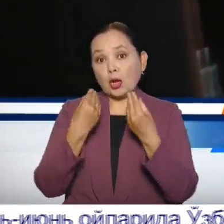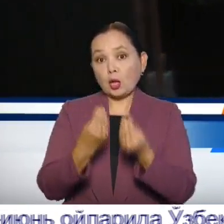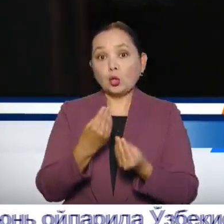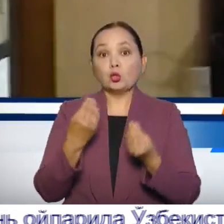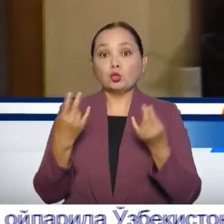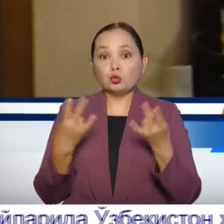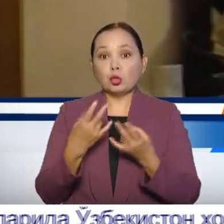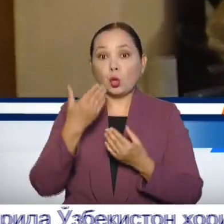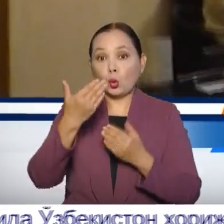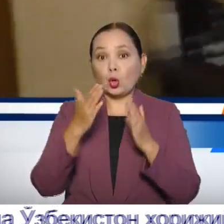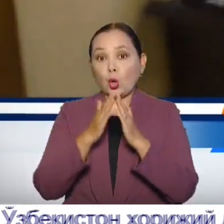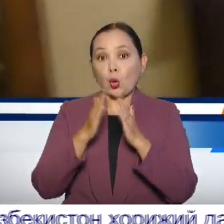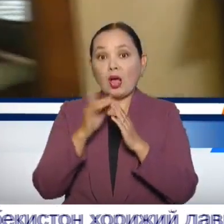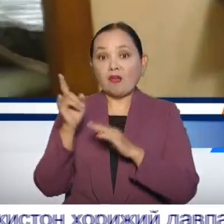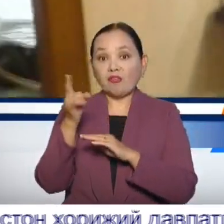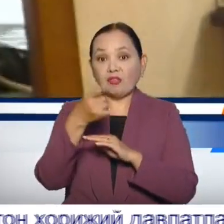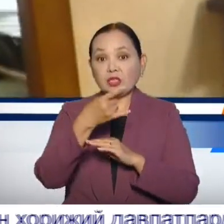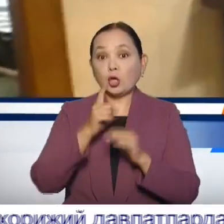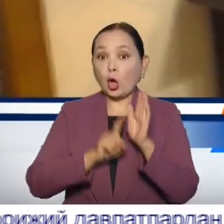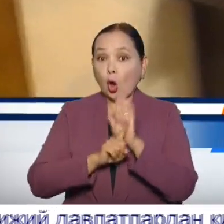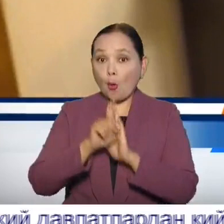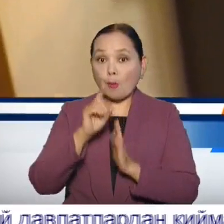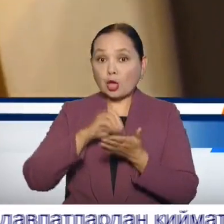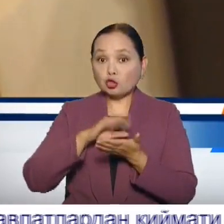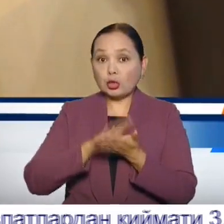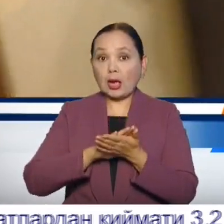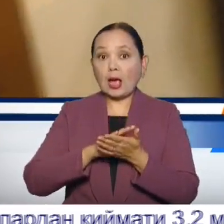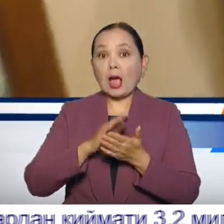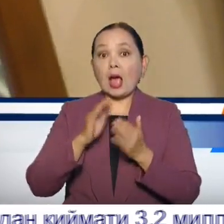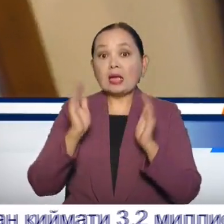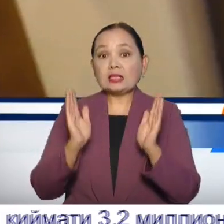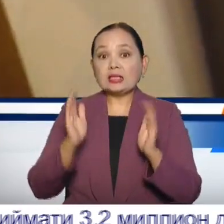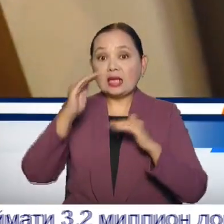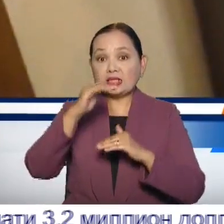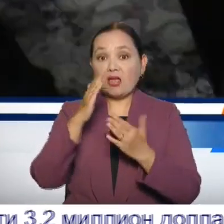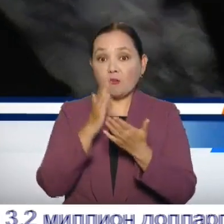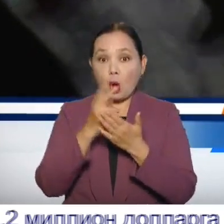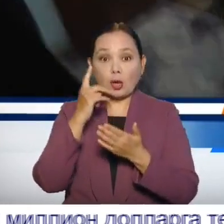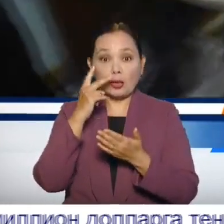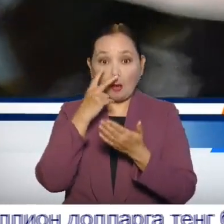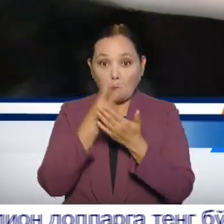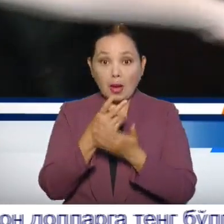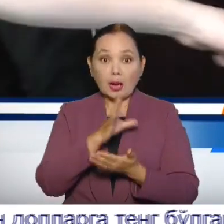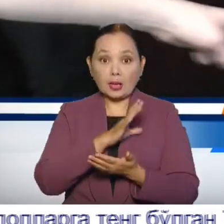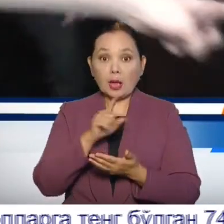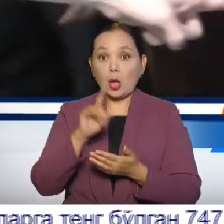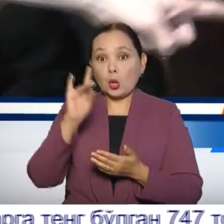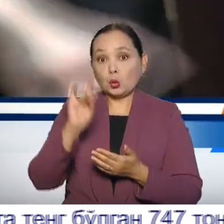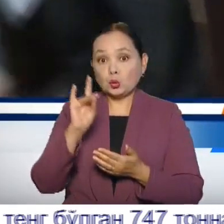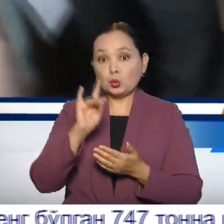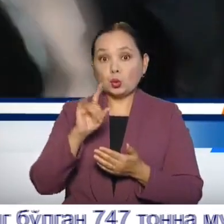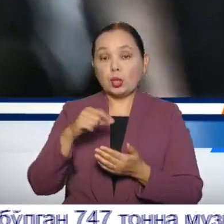uchun ham uning uyini videoga ola boshlagach, uyda yashirin seyf borligini payqab qolgan. Seyf mana turdi.